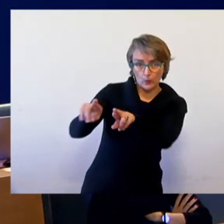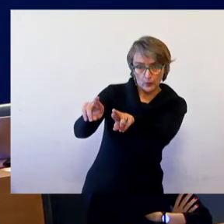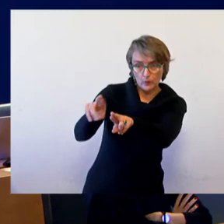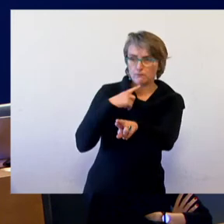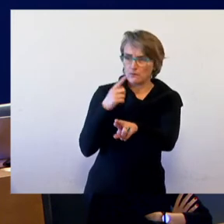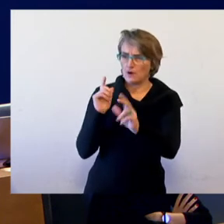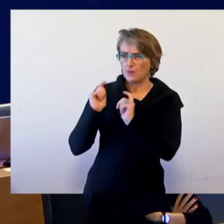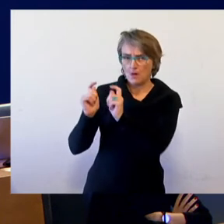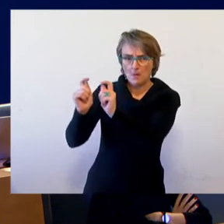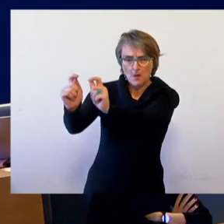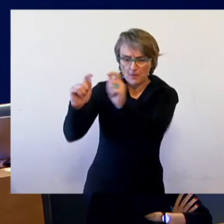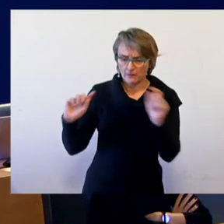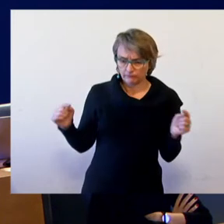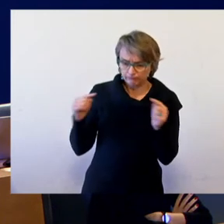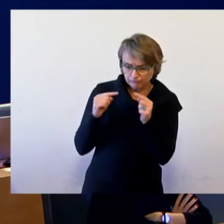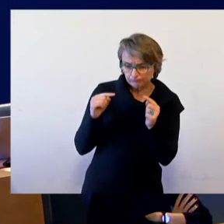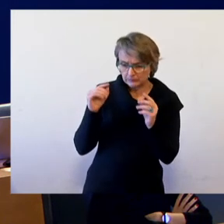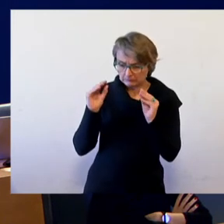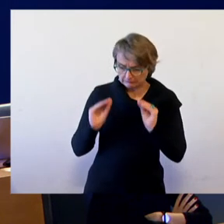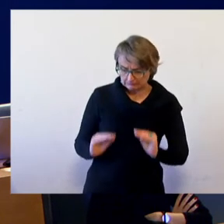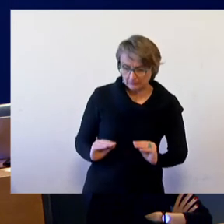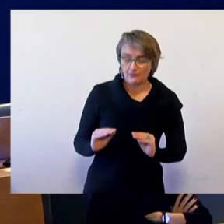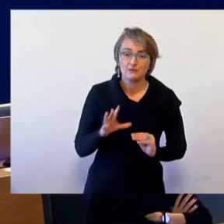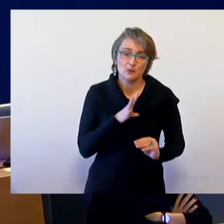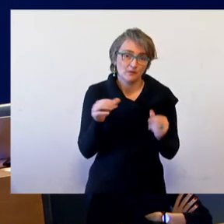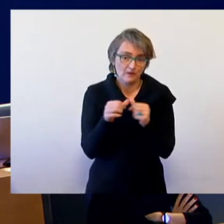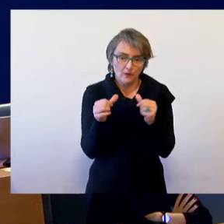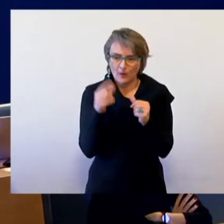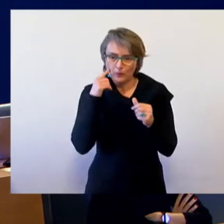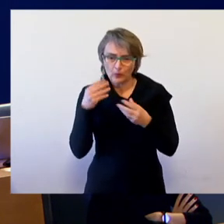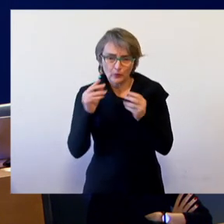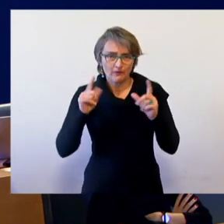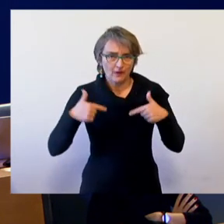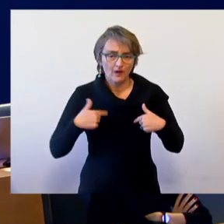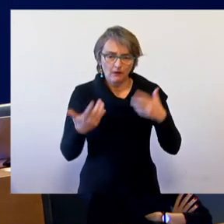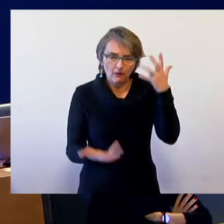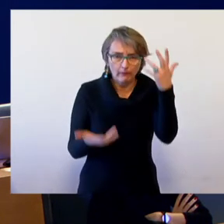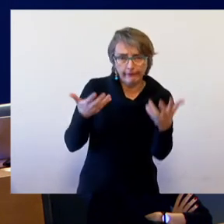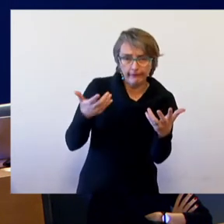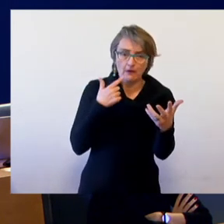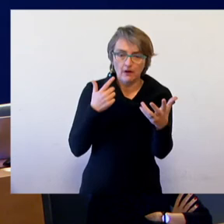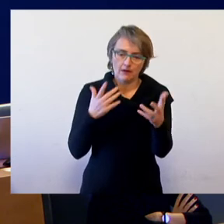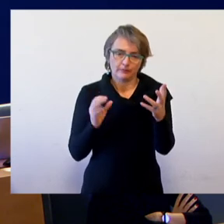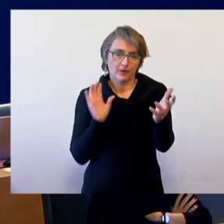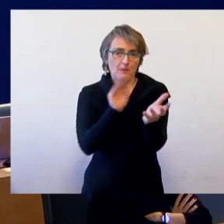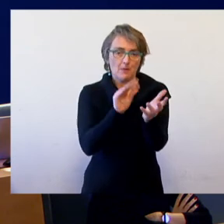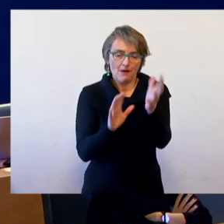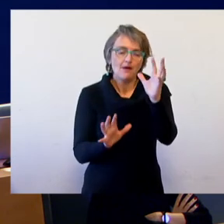et nous avons modifié quelques numéros de voirie pour rééquilibrer sur l'école.